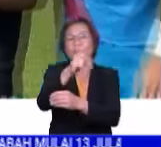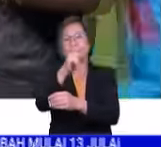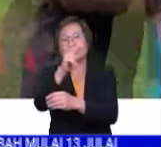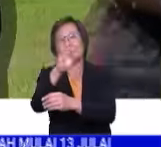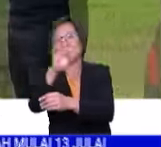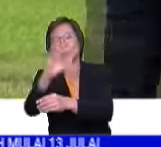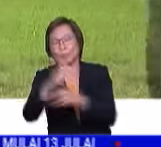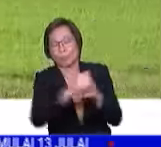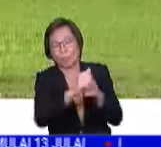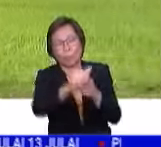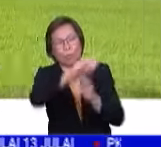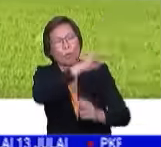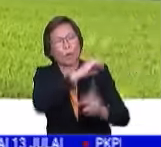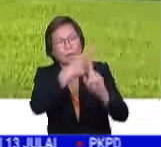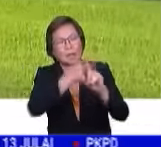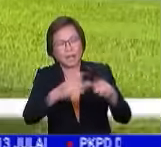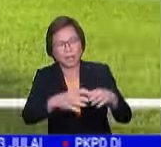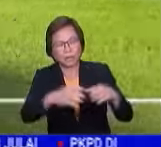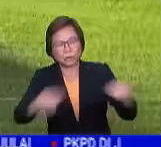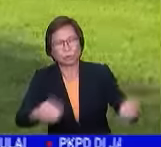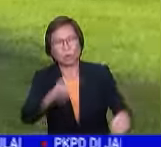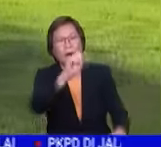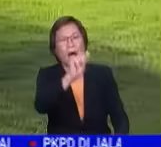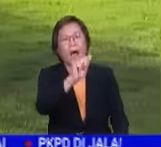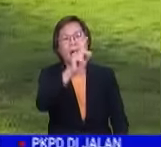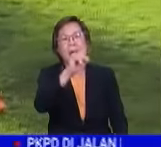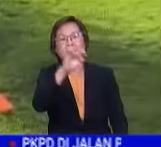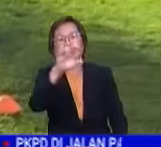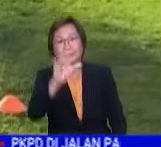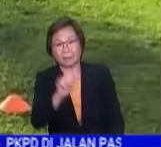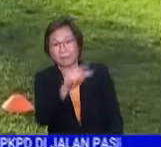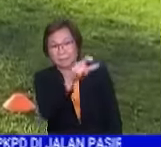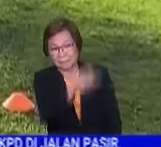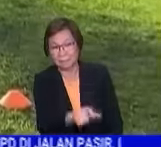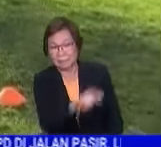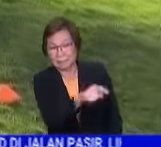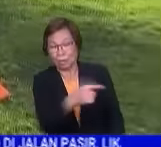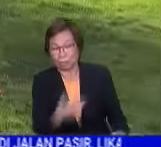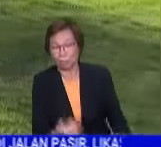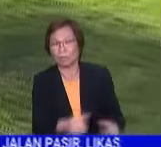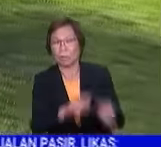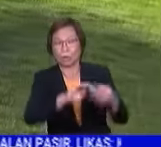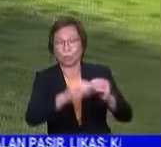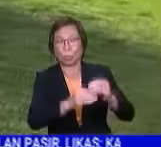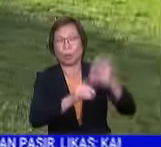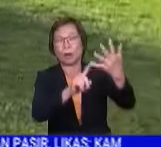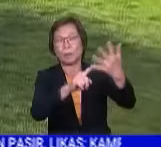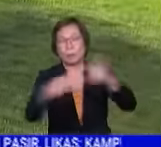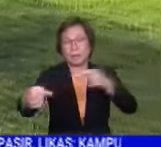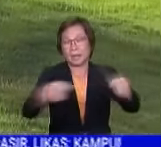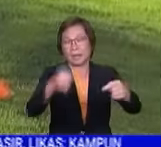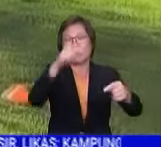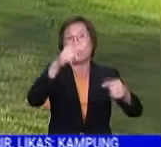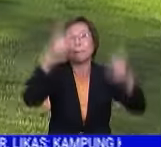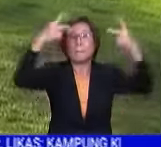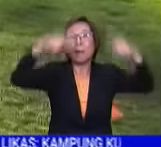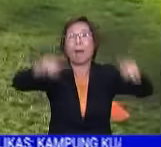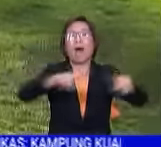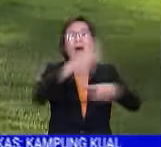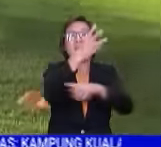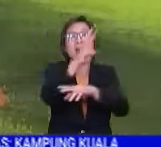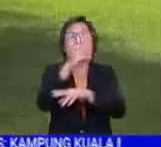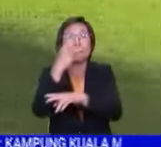yang dibimbing jurulatih dari Jepun, Akira Higashiyama, kini berada di tangga kelima Liga Premier dengan 16